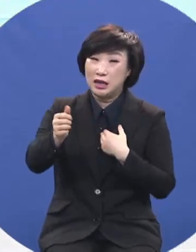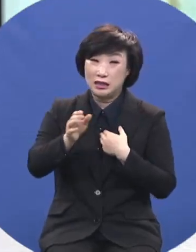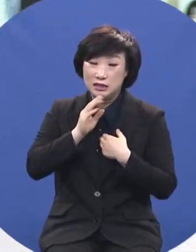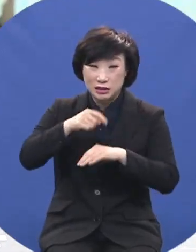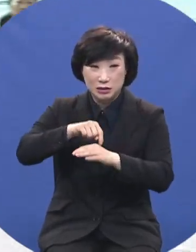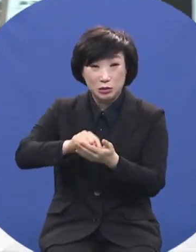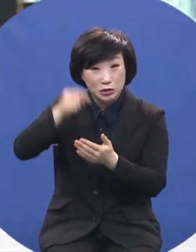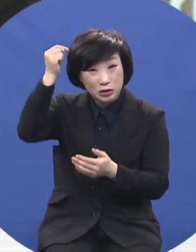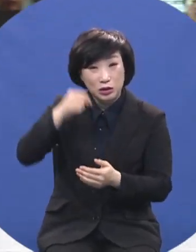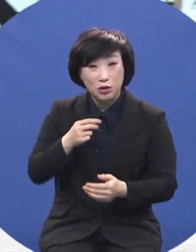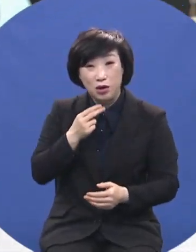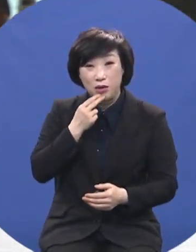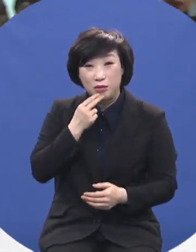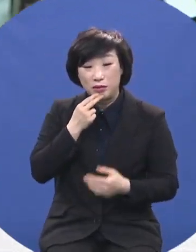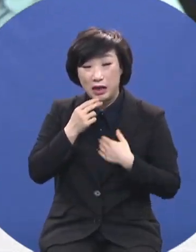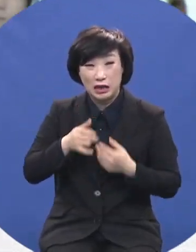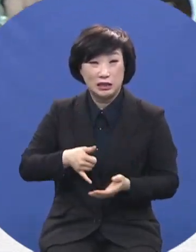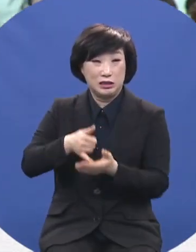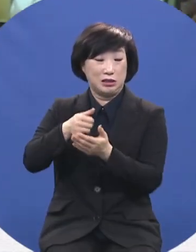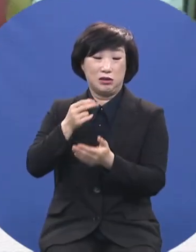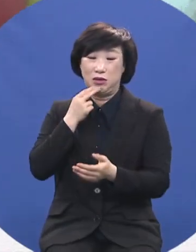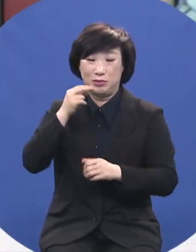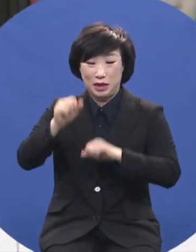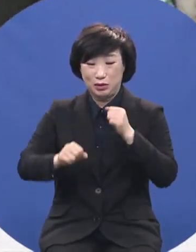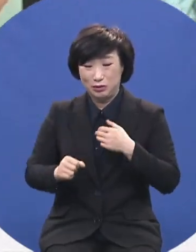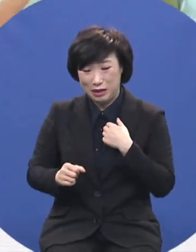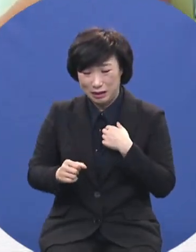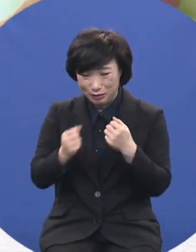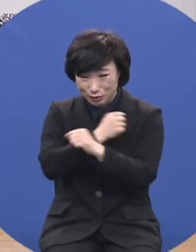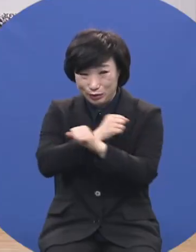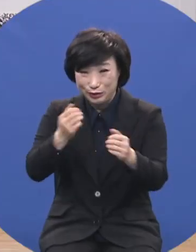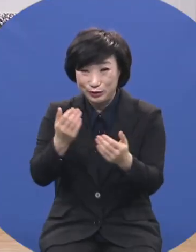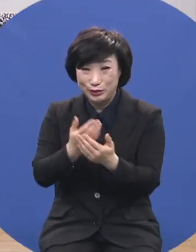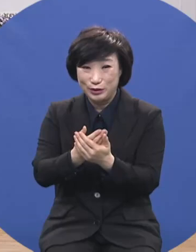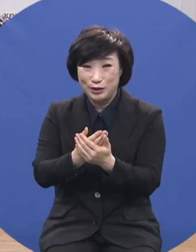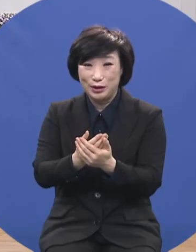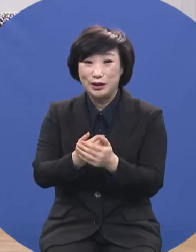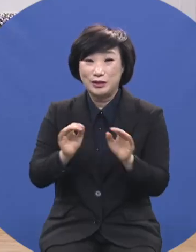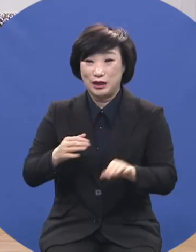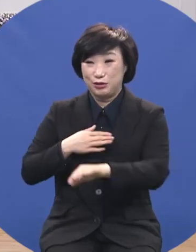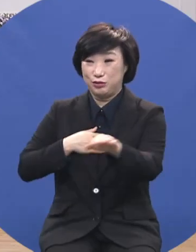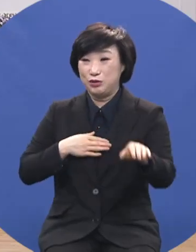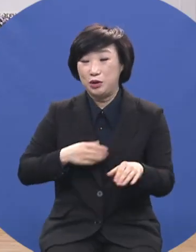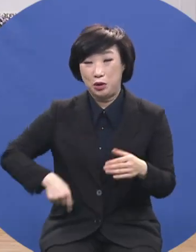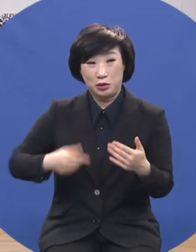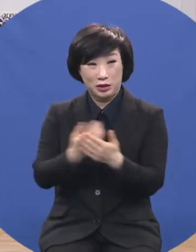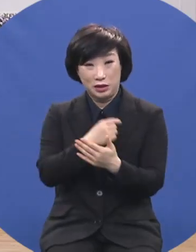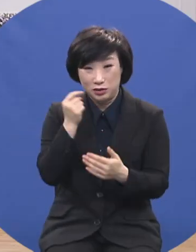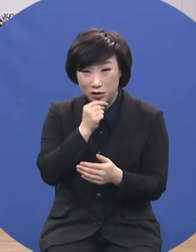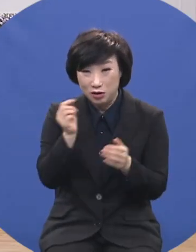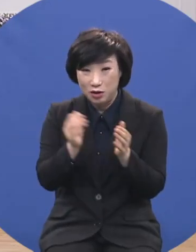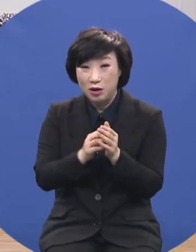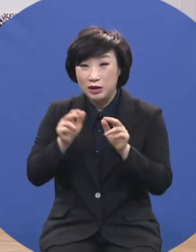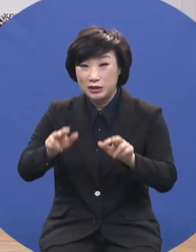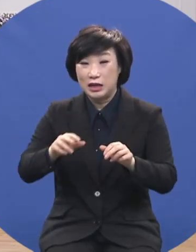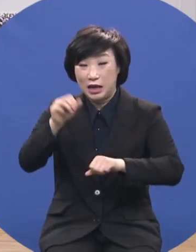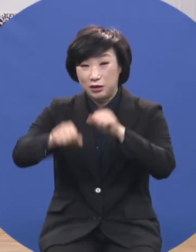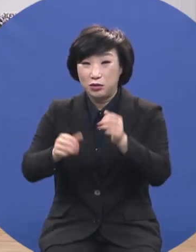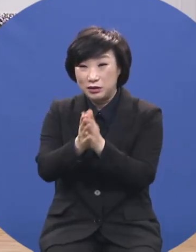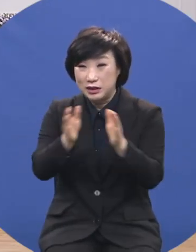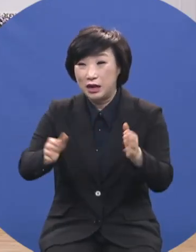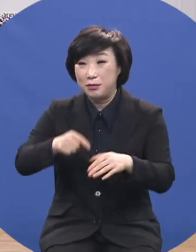느끼지 못한 이 무인격적인 행동을 용서하소서. 철저하게 회개하고 행동하리라고